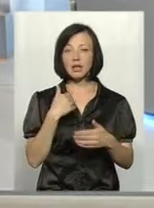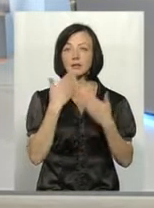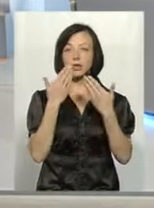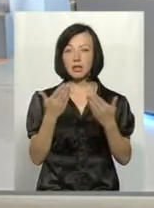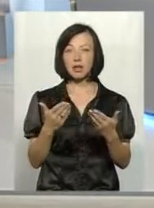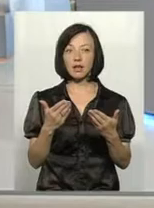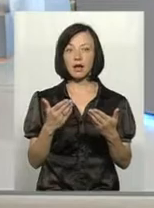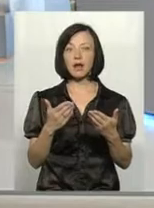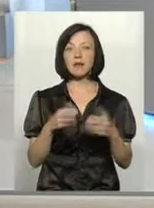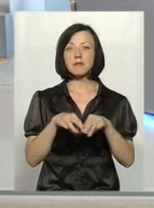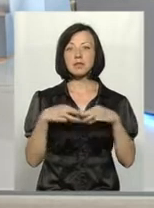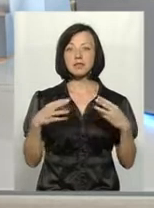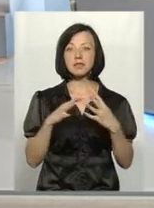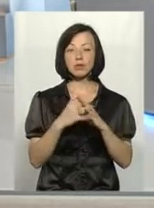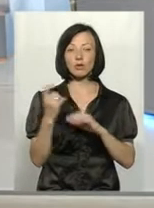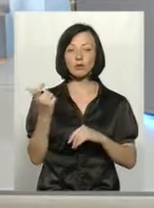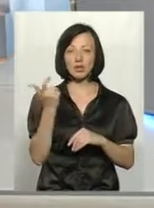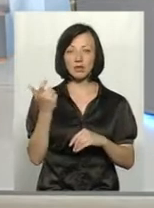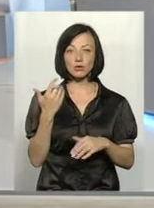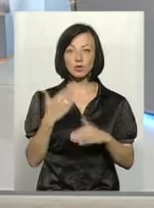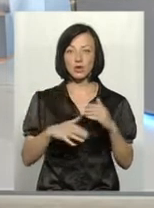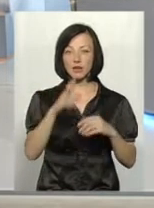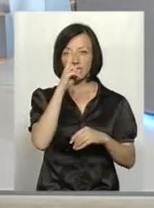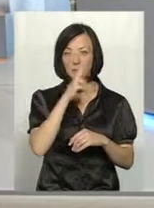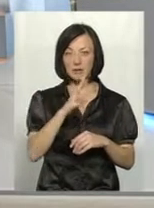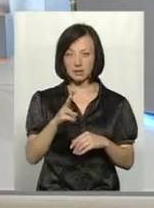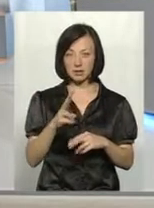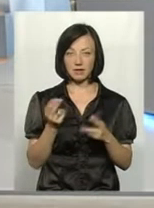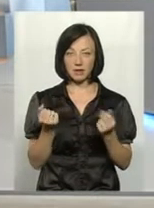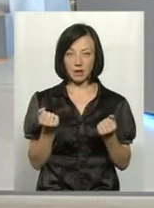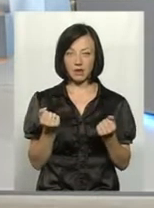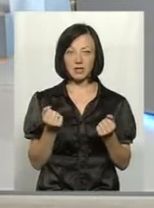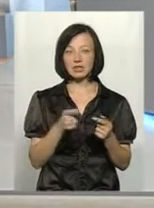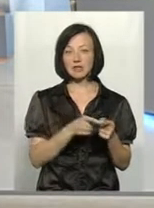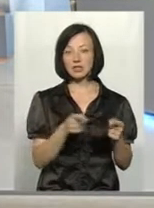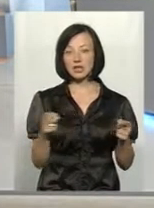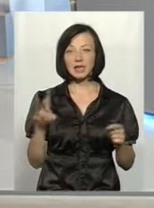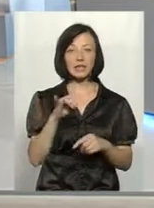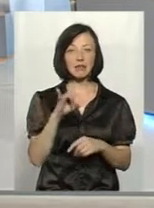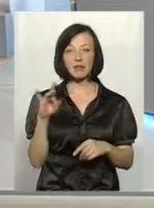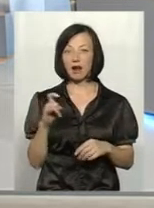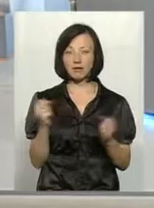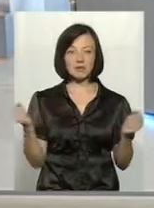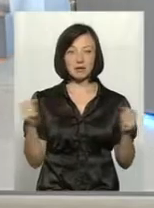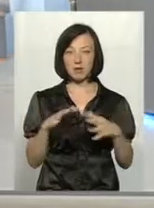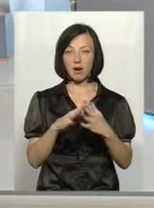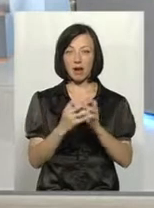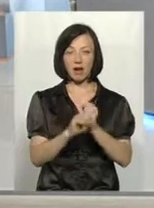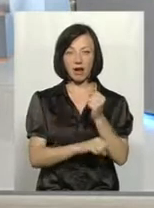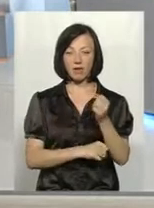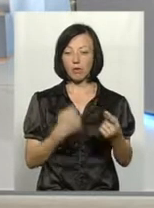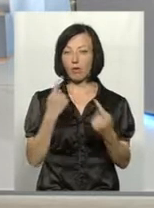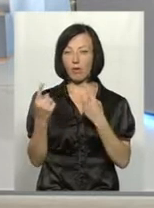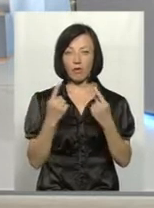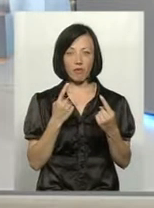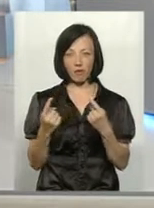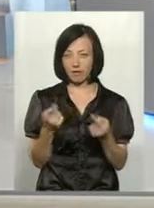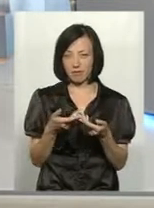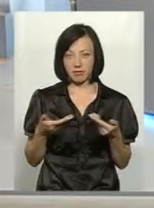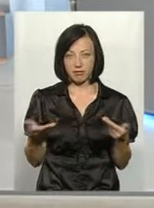Кутовий, міністр сільського господарства, вже, певно, що 2 місяці, якщо не більше, так? Угу. За весь цей час він ні разу не зібрав аграрії, він не поговорив з